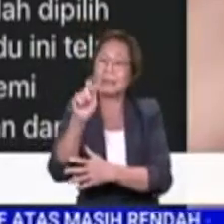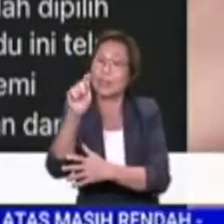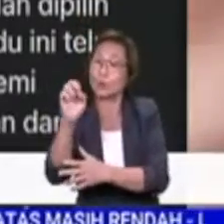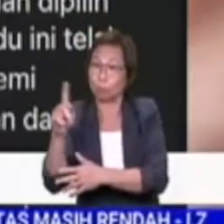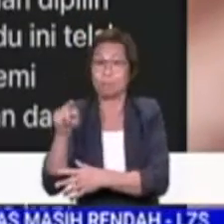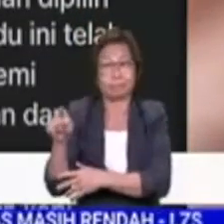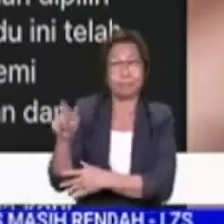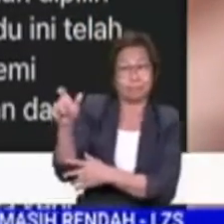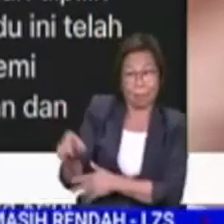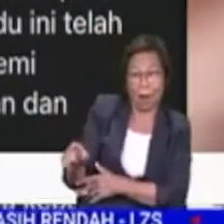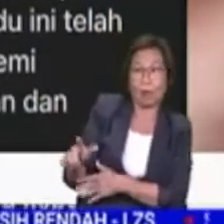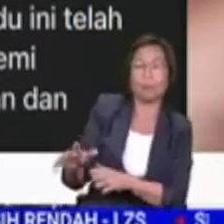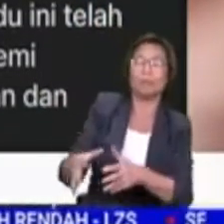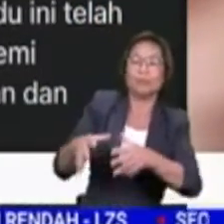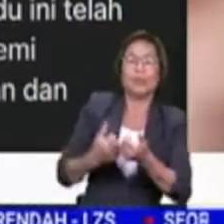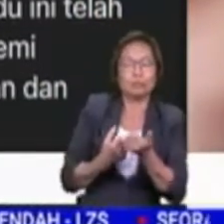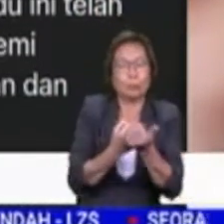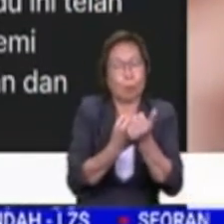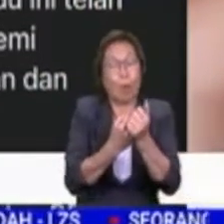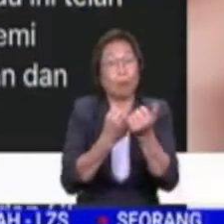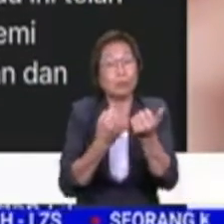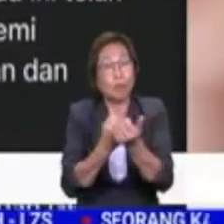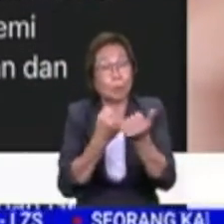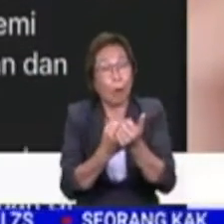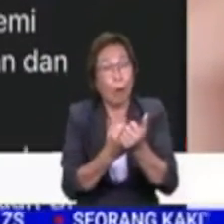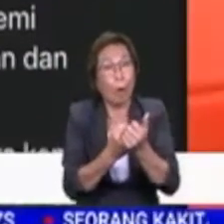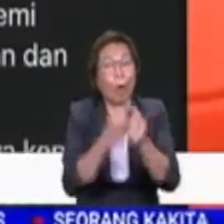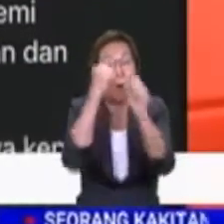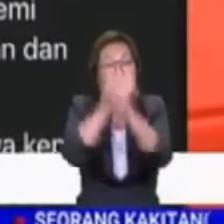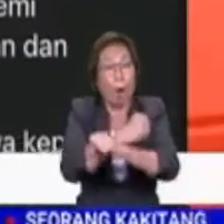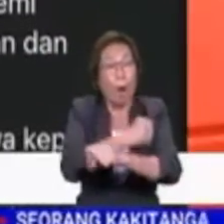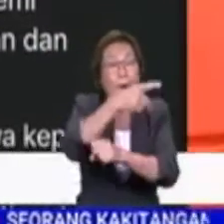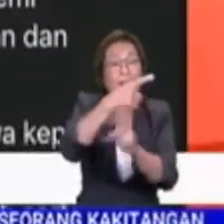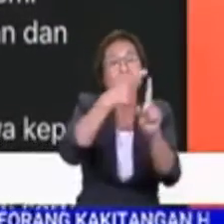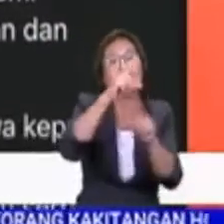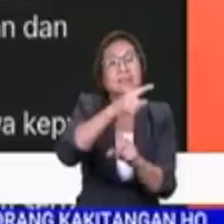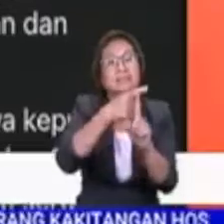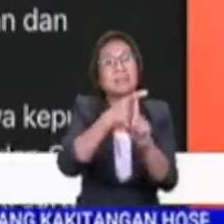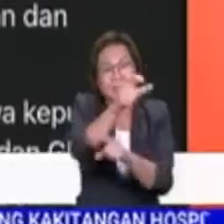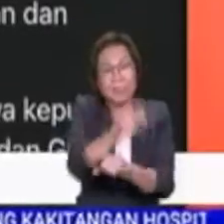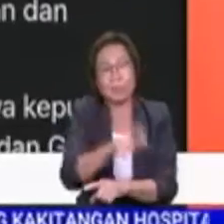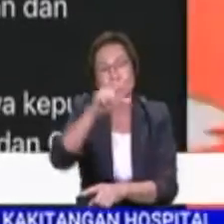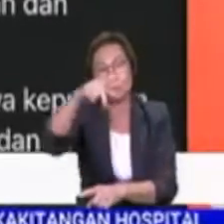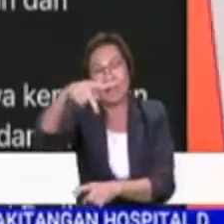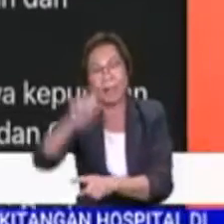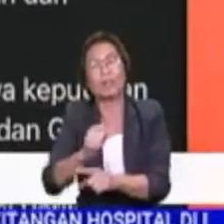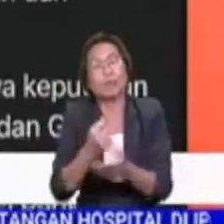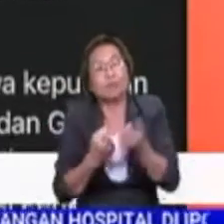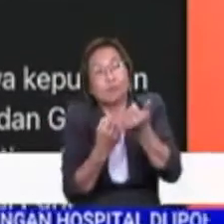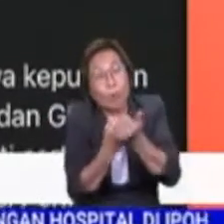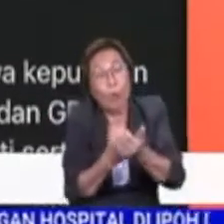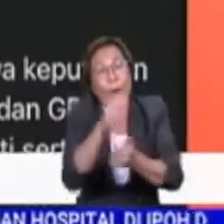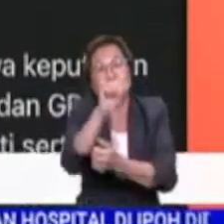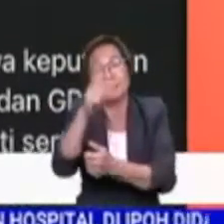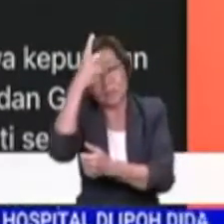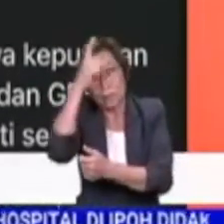berkata beliau akan memberi dukungan penuh kepada pencabarnya, calon gabungan Parti Sarawak GPS Friday Belik. Dato' Ali yang juga